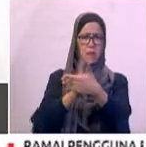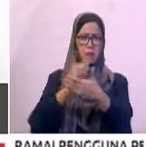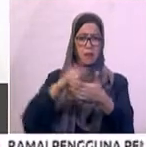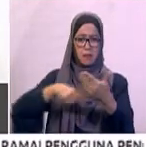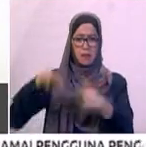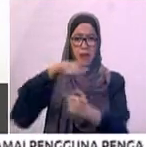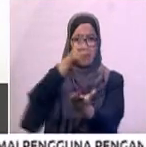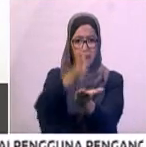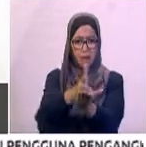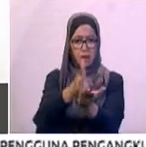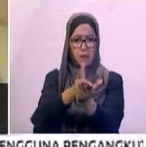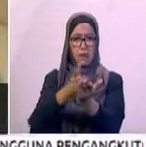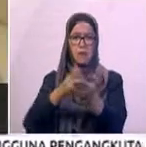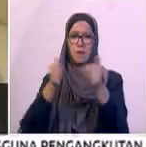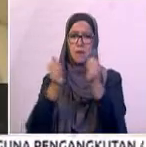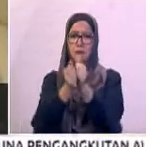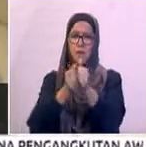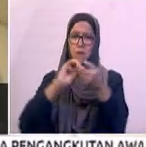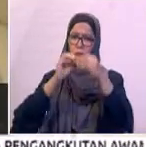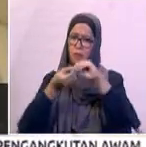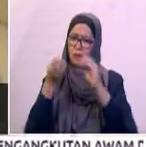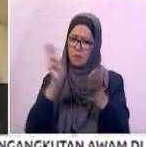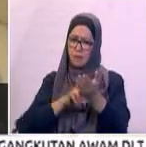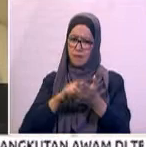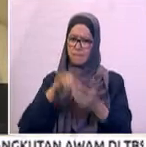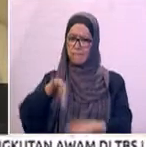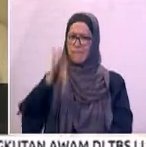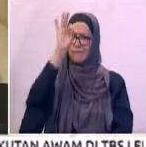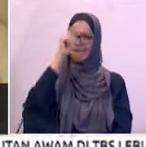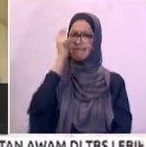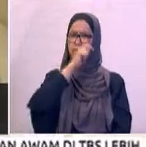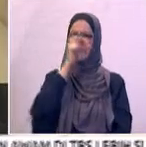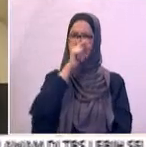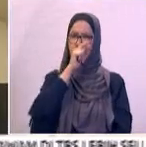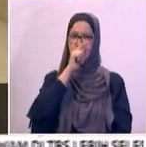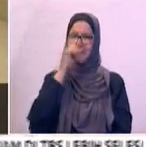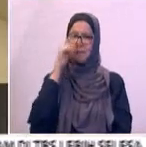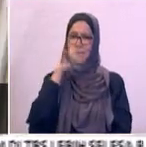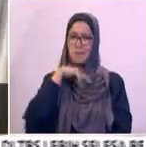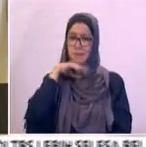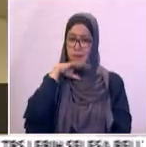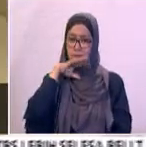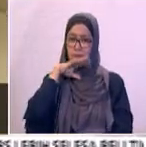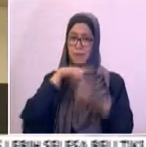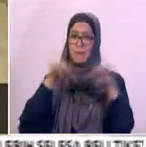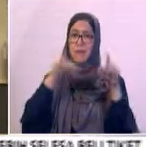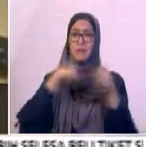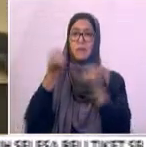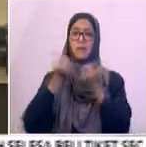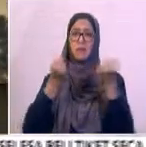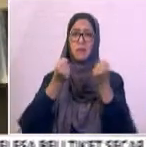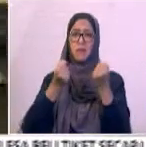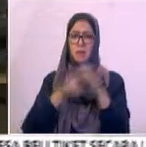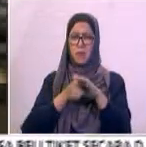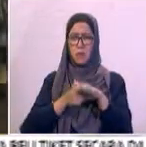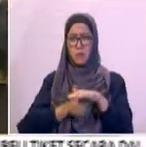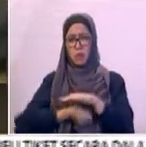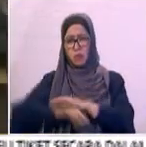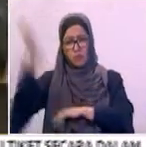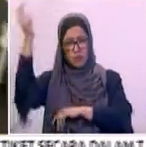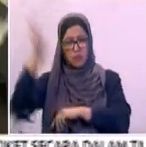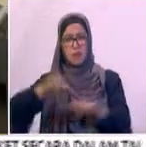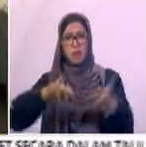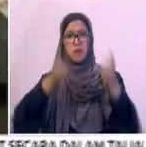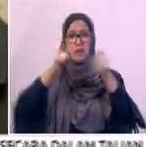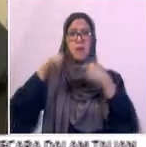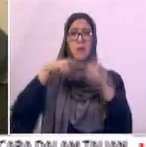Utama dengan nombor pendaftaran didapati palsu. Kereta tersebut memacu laju ketika anggota polis mendekati kenderaan itu.